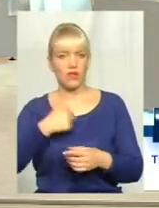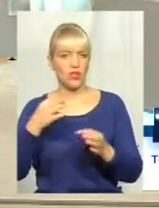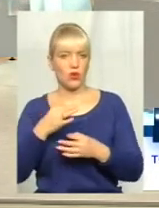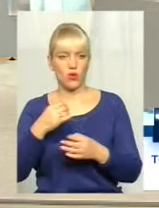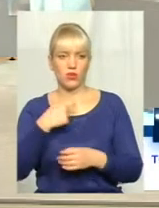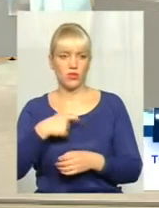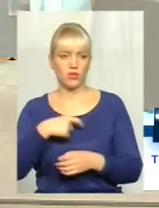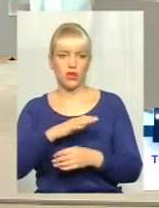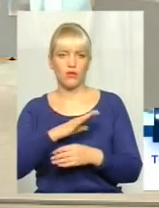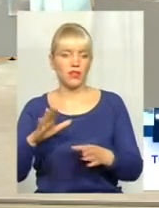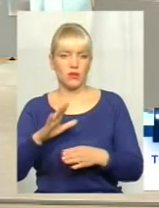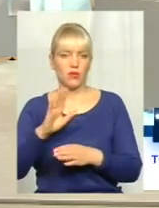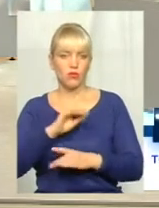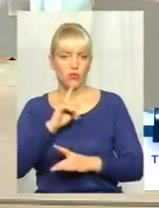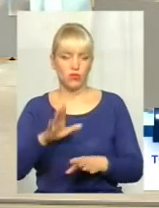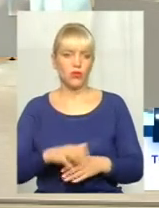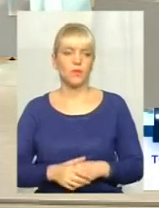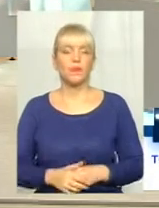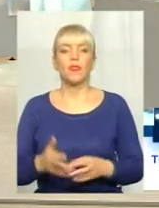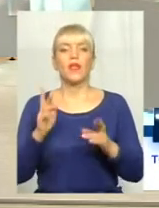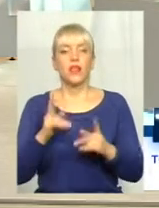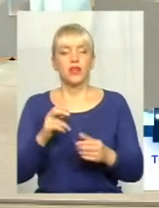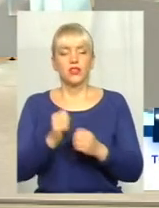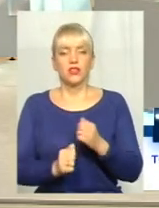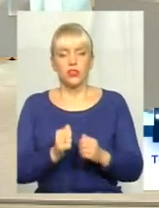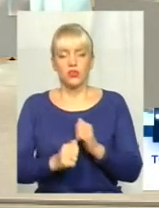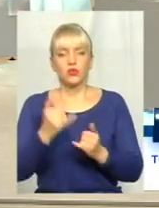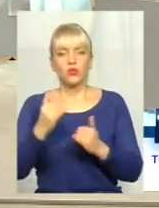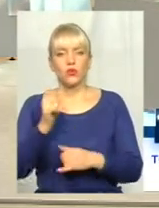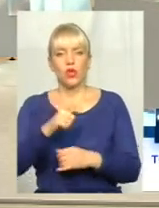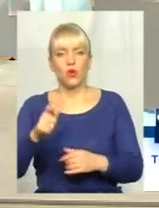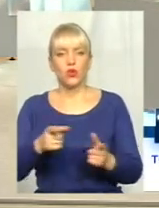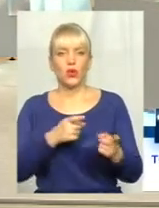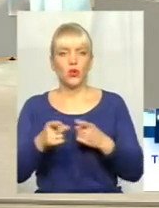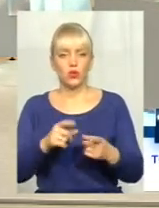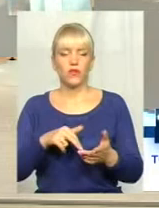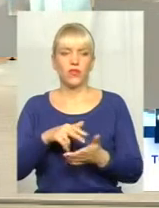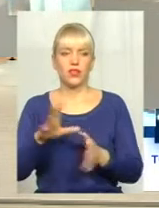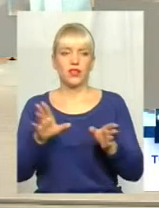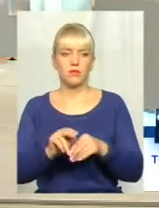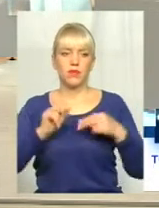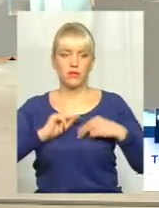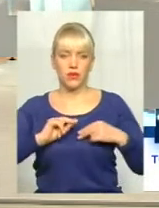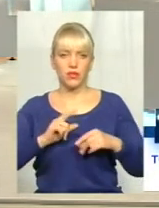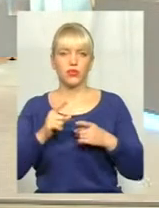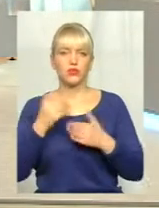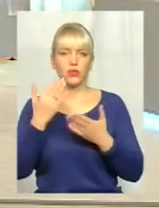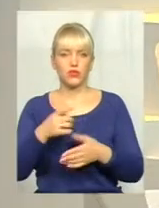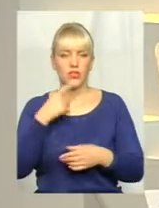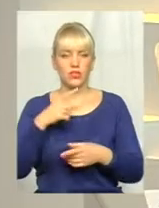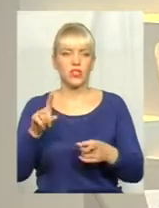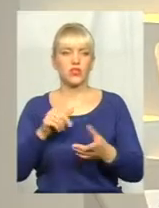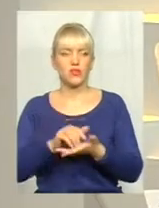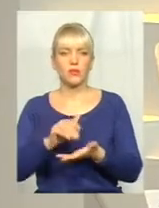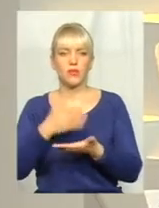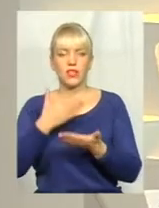мене відповідь на таке. Скажіть, будь ласка, як часто сьогодні люди готові йти на співпрацю? Тому що ви зазначили, відмовляються